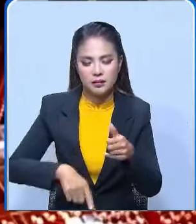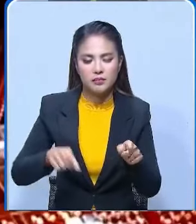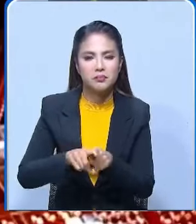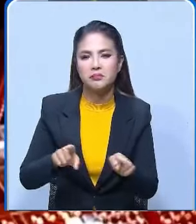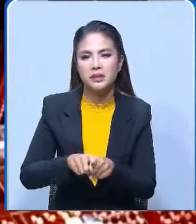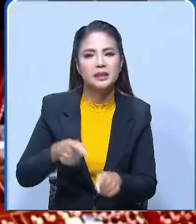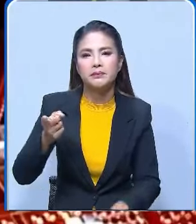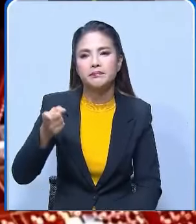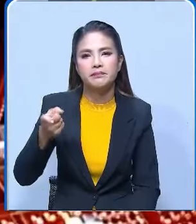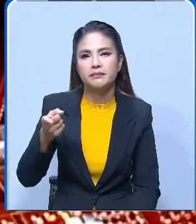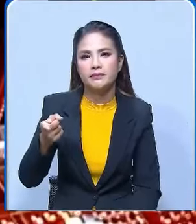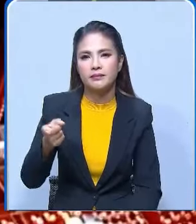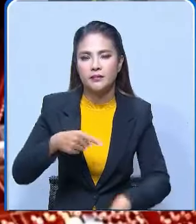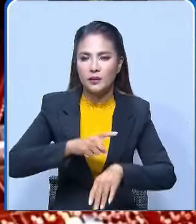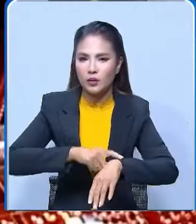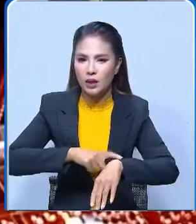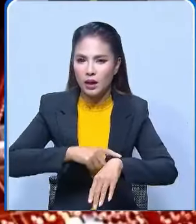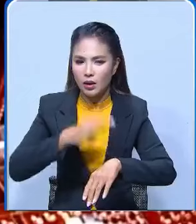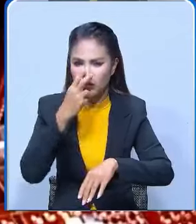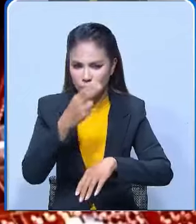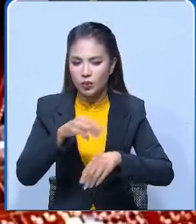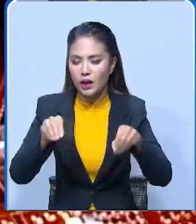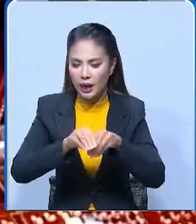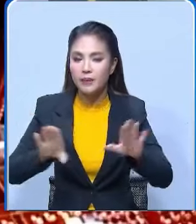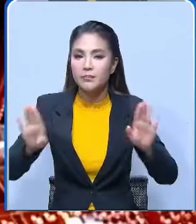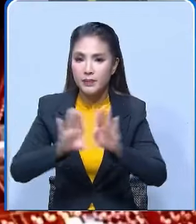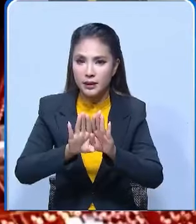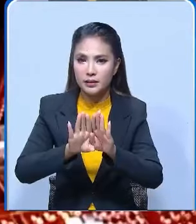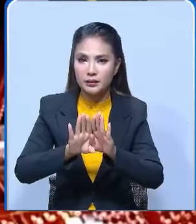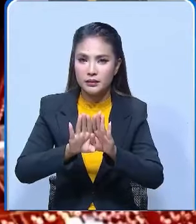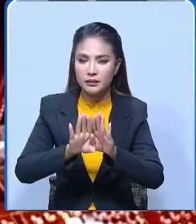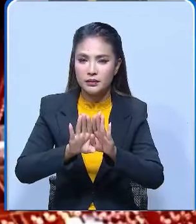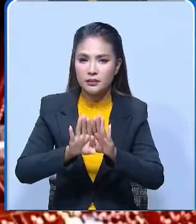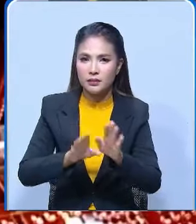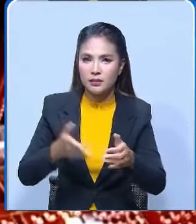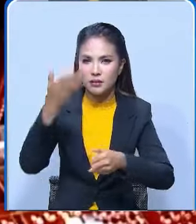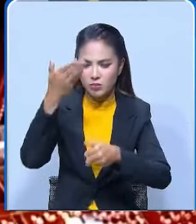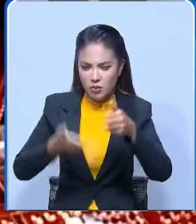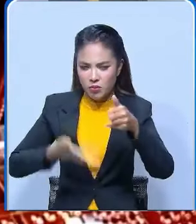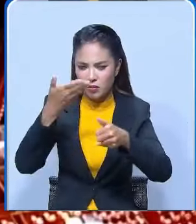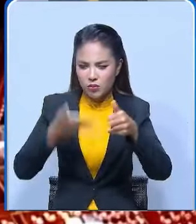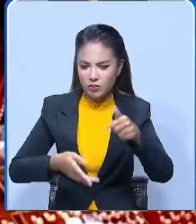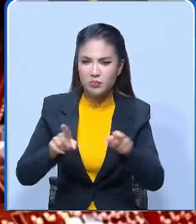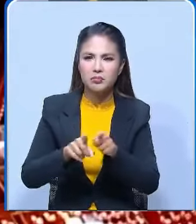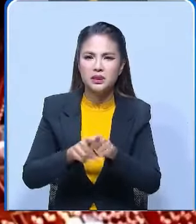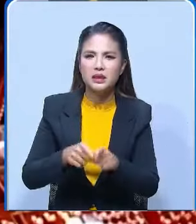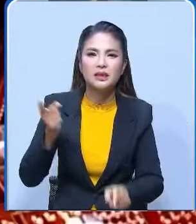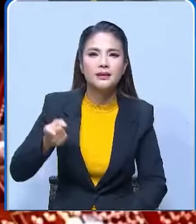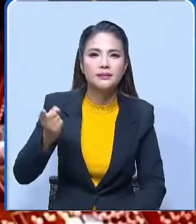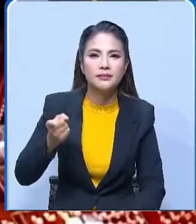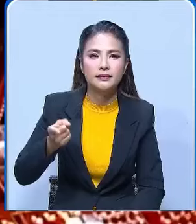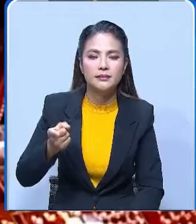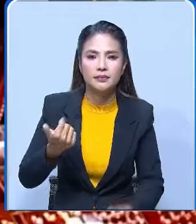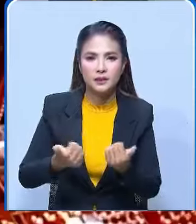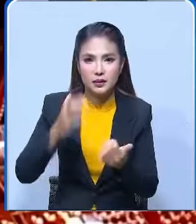คุณผู้ชมเลือกเวลาที่ห้างกำลังจะปิดรูปร่างรูปพรรณสันฐานก็ดูใกล้เคียงกันนะคะตอนนี้ตำรวจอยู่ระหว่